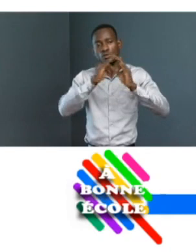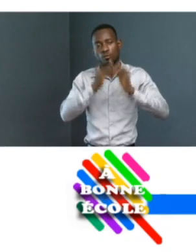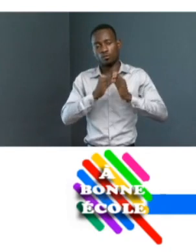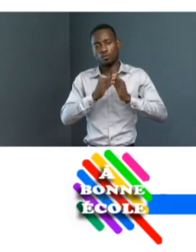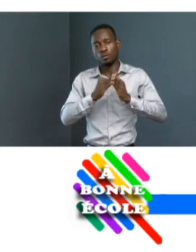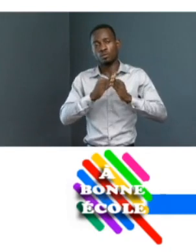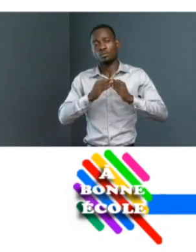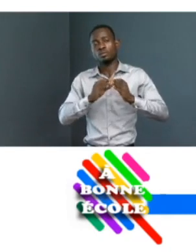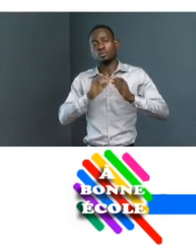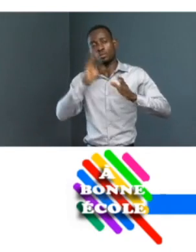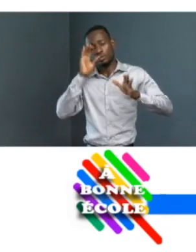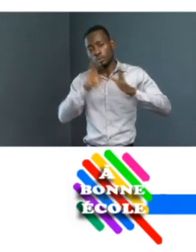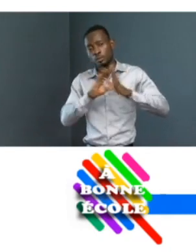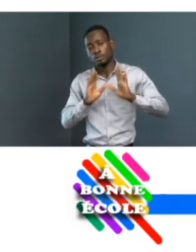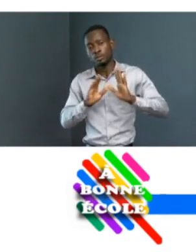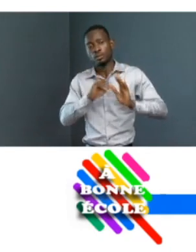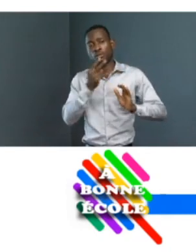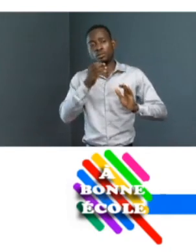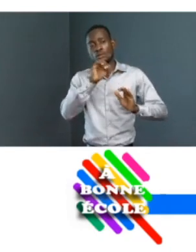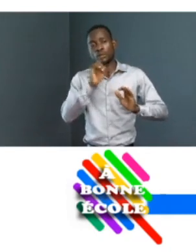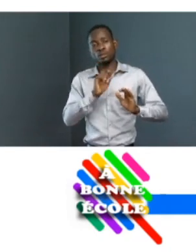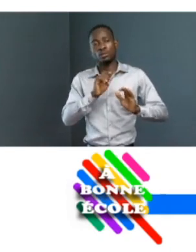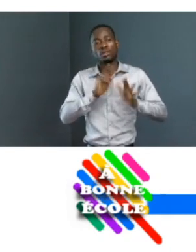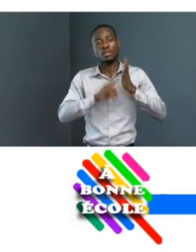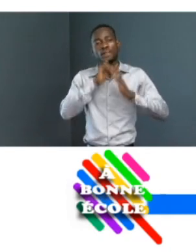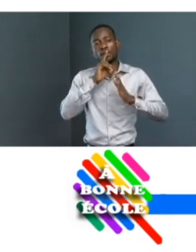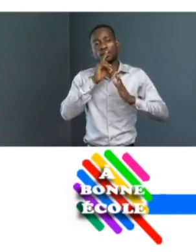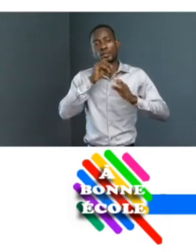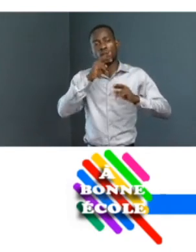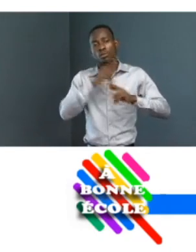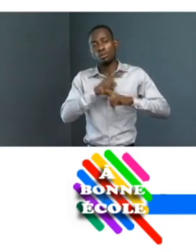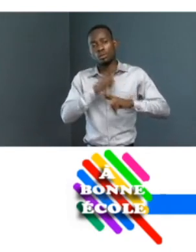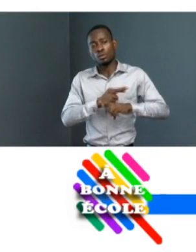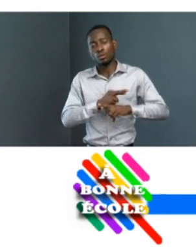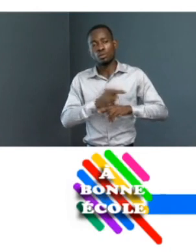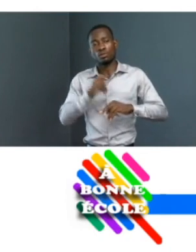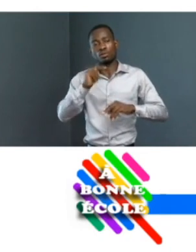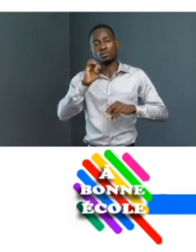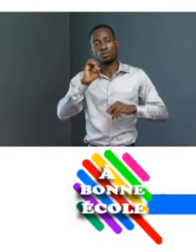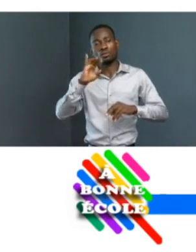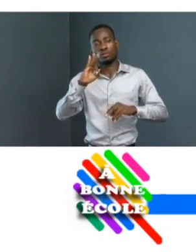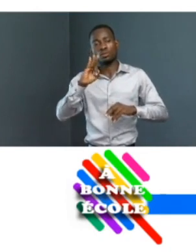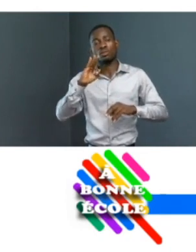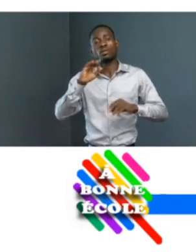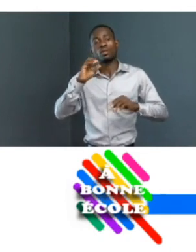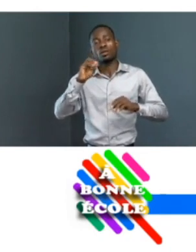objets. La deuxième question, quel est le rôle du nerf